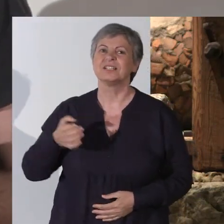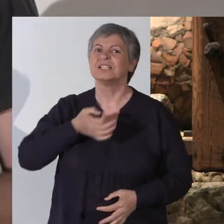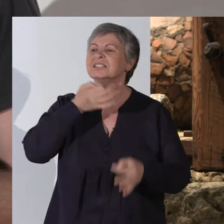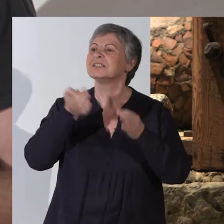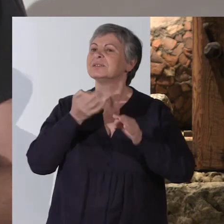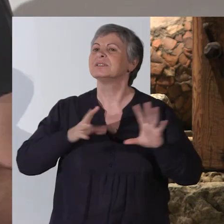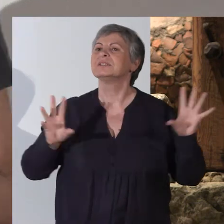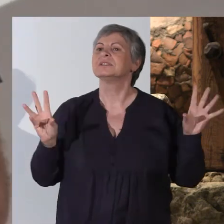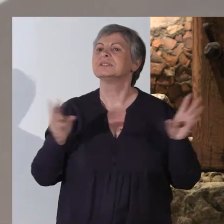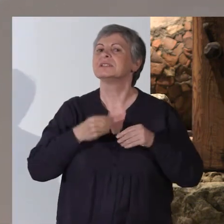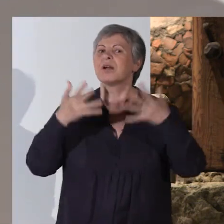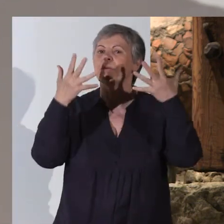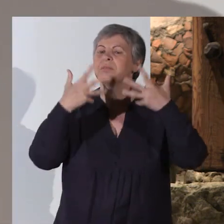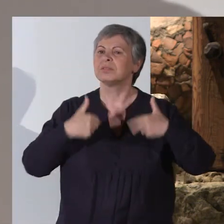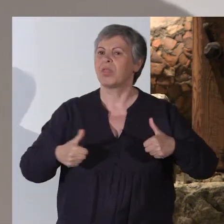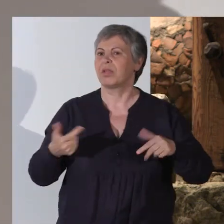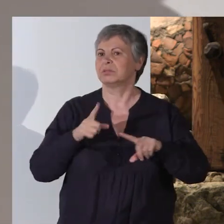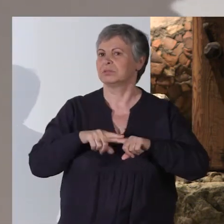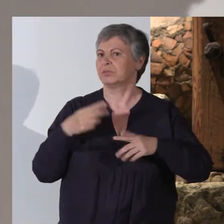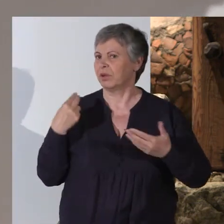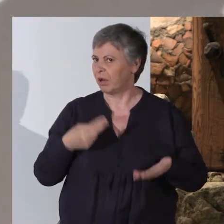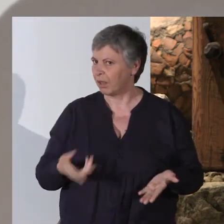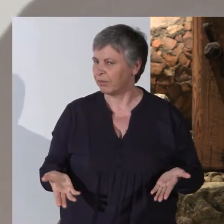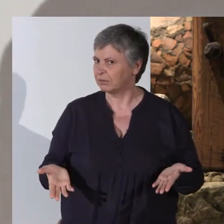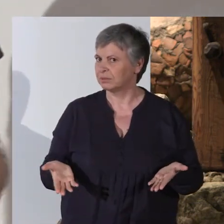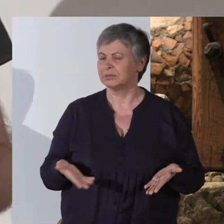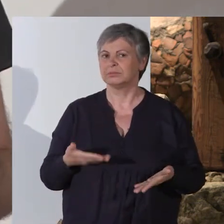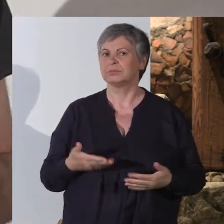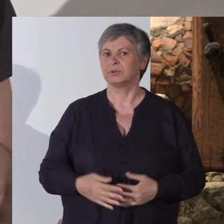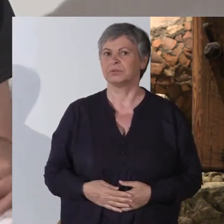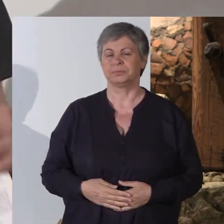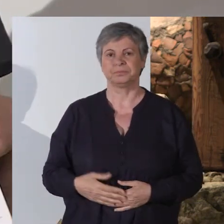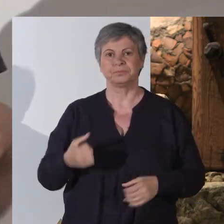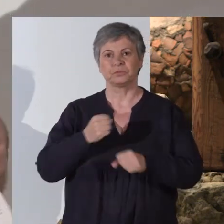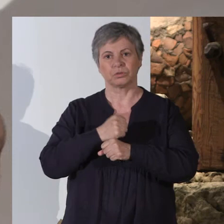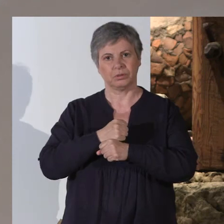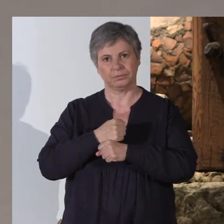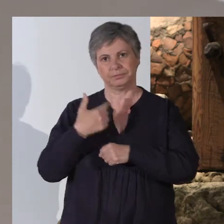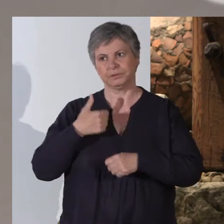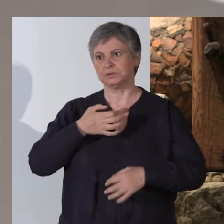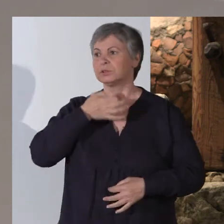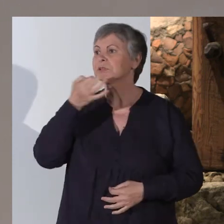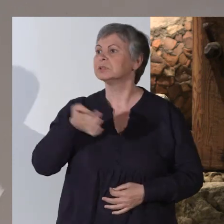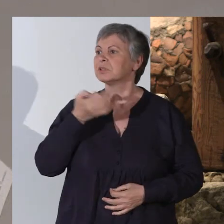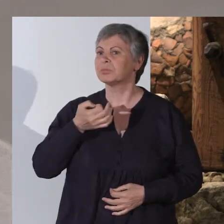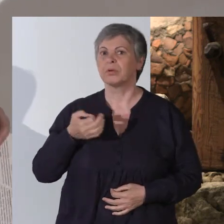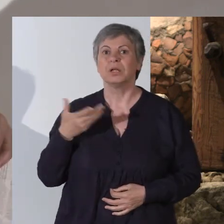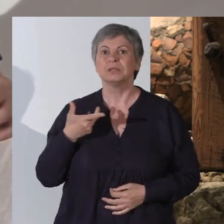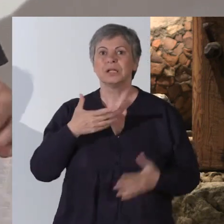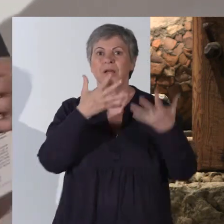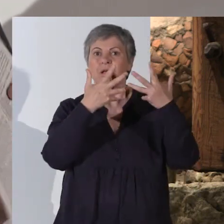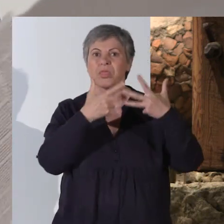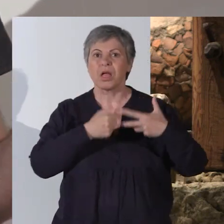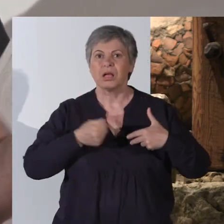ελλάδος τη δουλειά που κάνουμε εκεί και τη δουλειά που κάνω εγώ συγκεκριμένα εκεί αρχικά να πω ότι με το θέατρο κωφών ελλάδος έχουμε την ίδια ηλικία σχεδόν